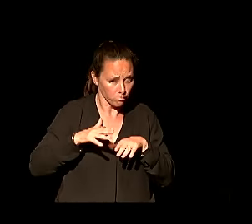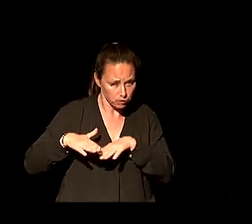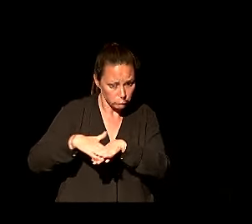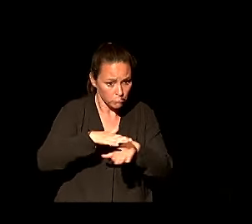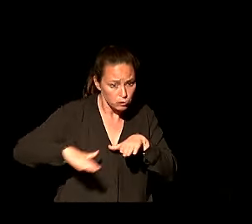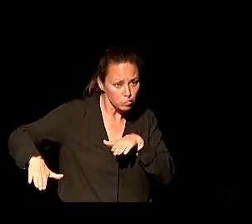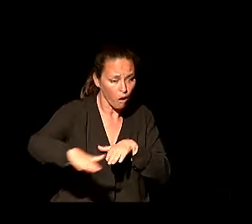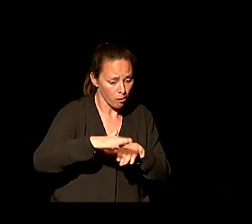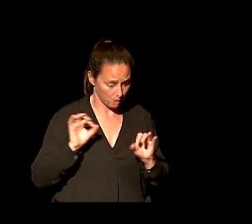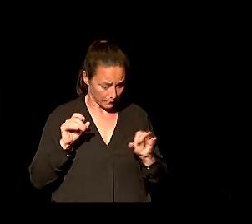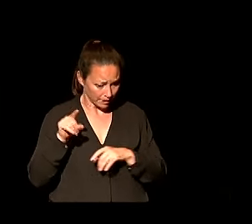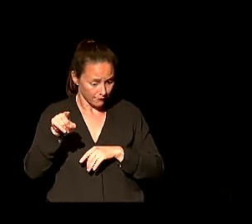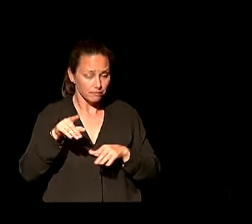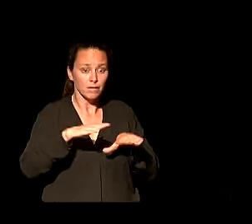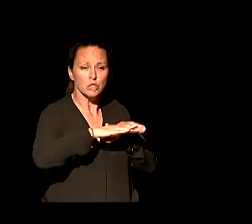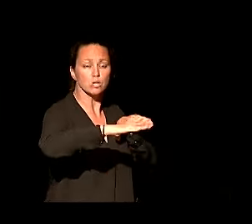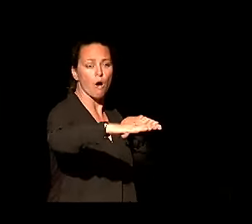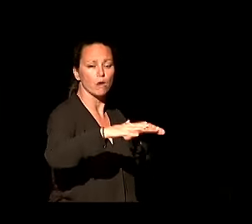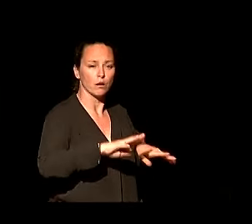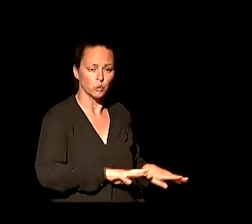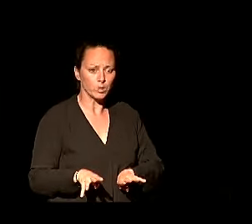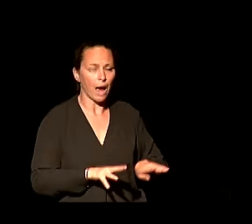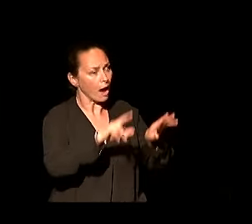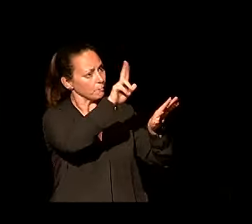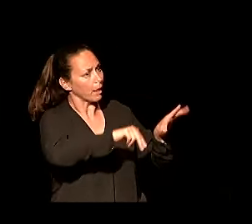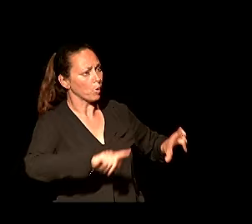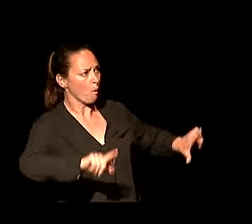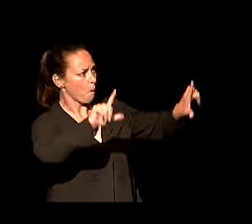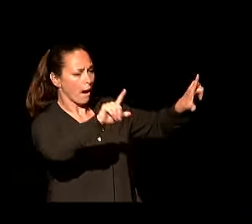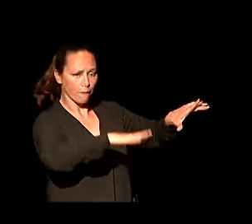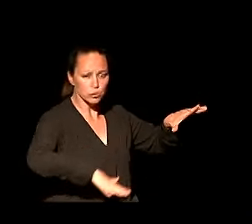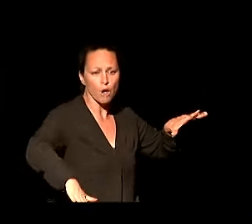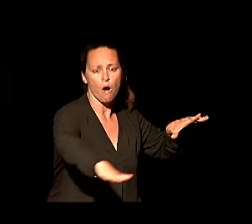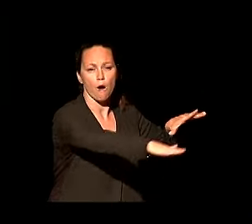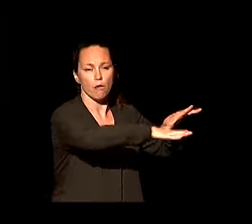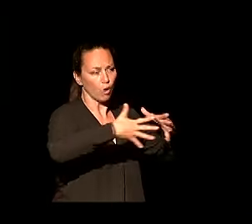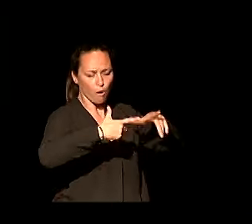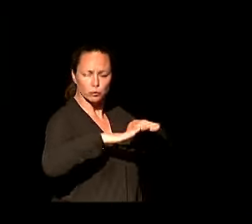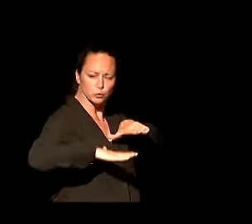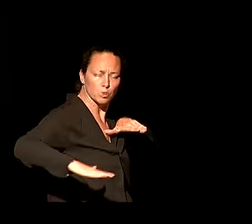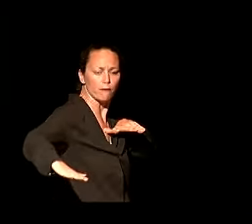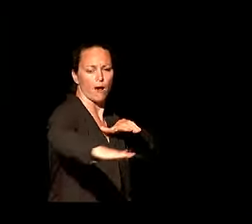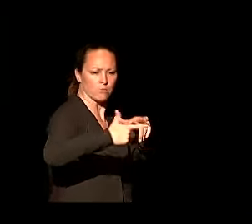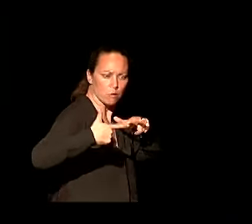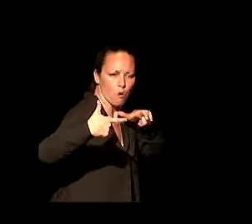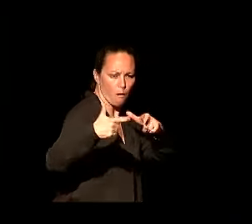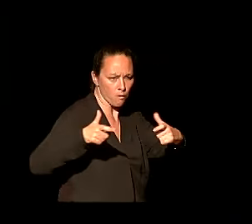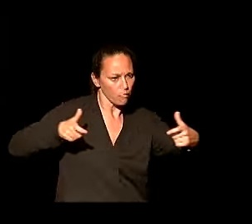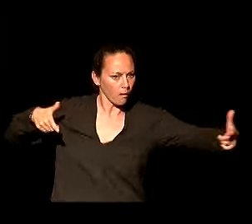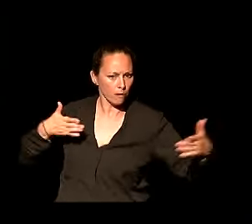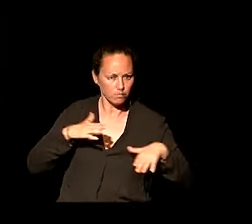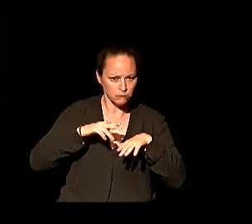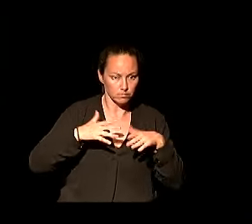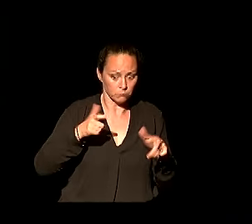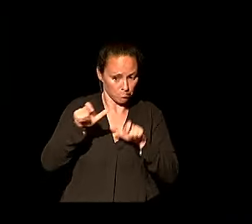hein, ces sols célèbres chez Degas, c'est-à-dire cette façon de créer des grandes surfaces comme ça sur lesquelles